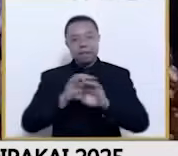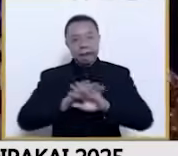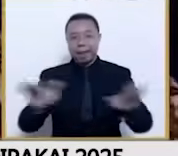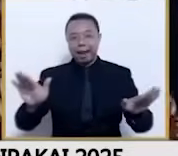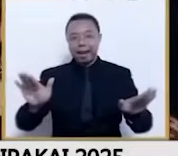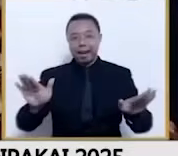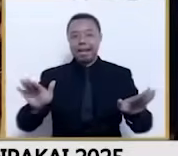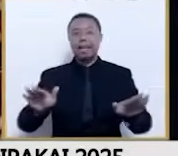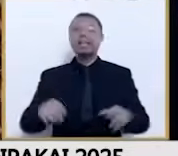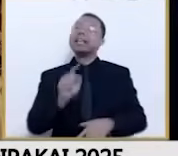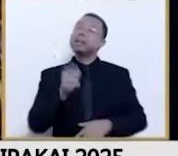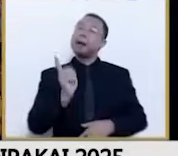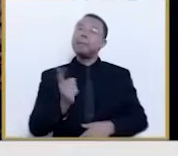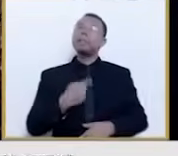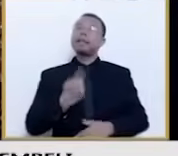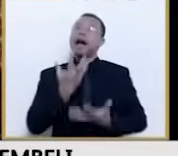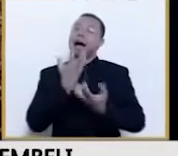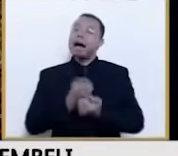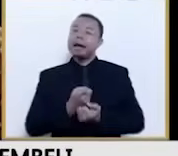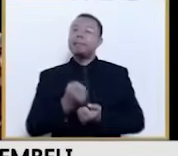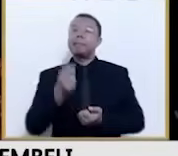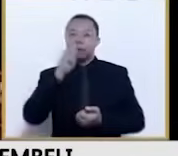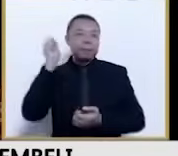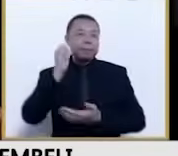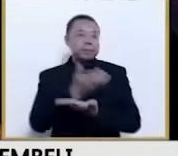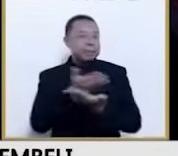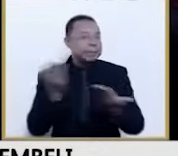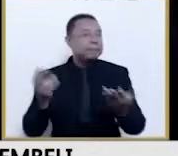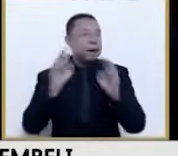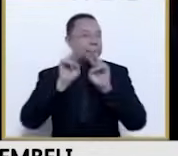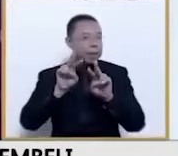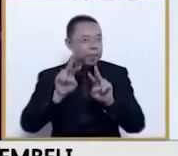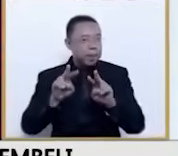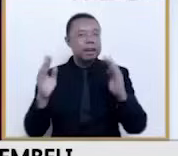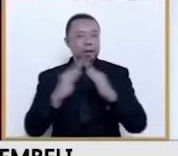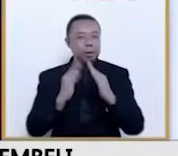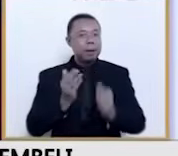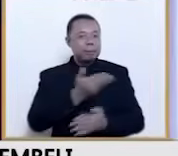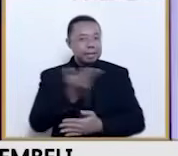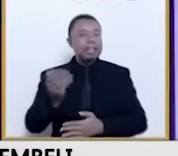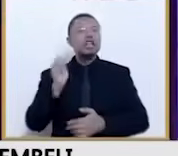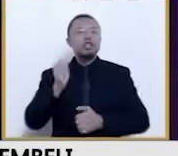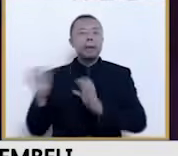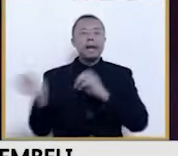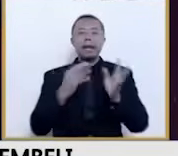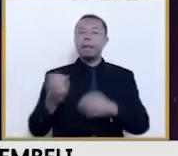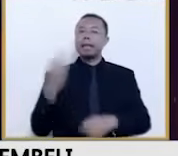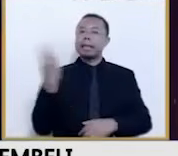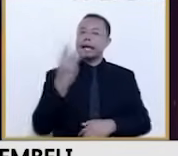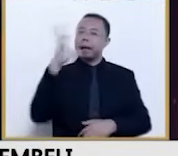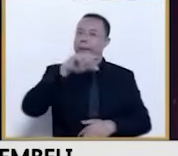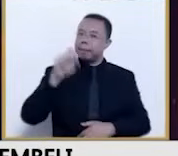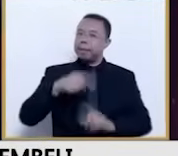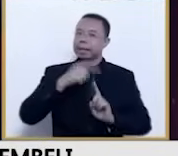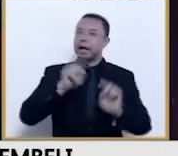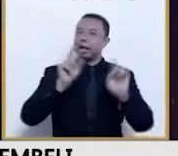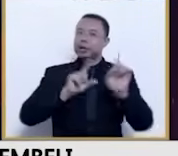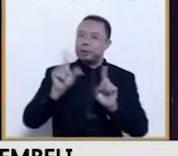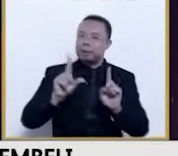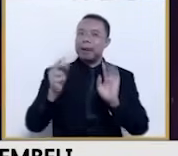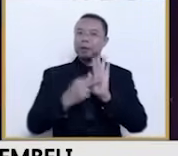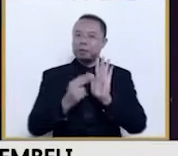kondusif. Nah, itu juga yang kita harapkan, hadirin dan pemirsa yang ada di rumah, agar debat ketiga malam hari ini tanggal